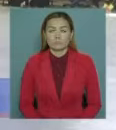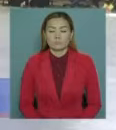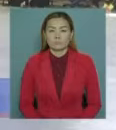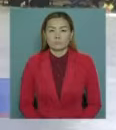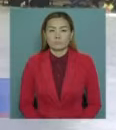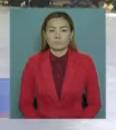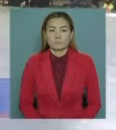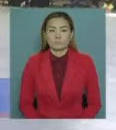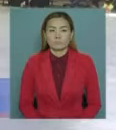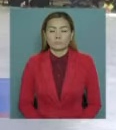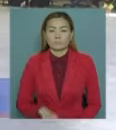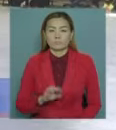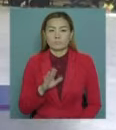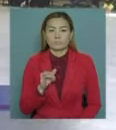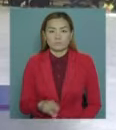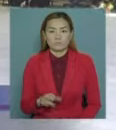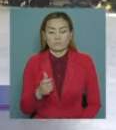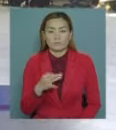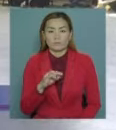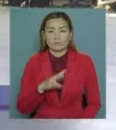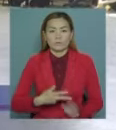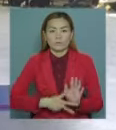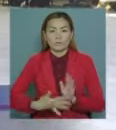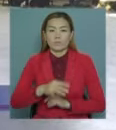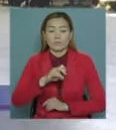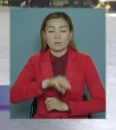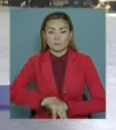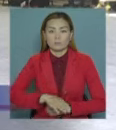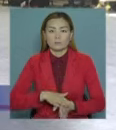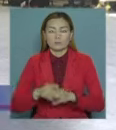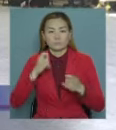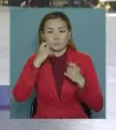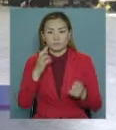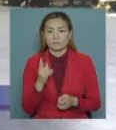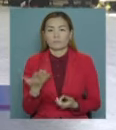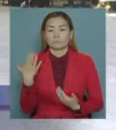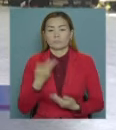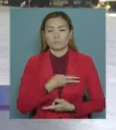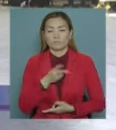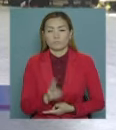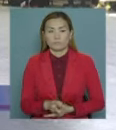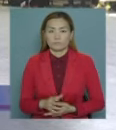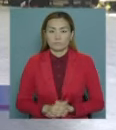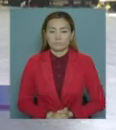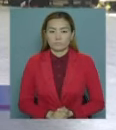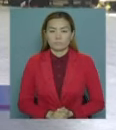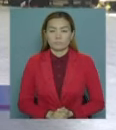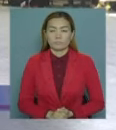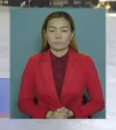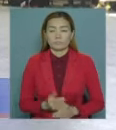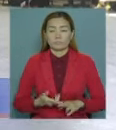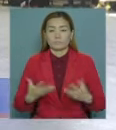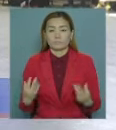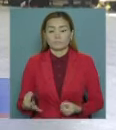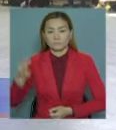В этом году Махат Хайрун должно было исполниться 85 лет. Его с нами давно уже нет. И этот день